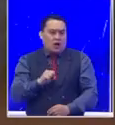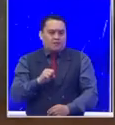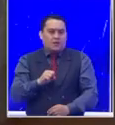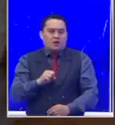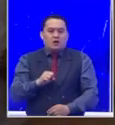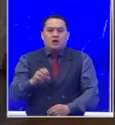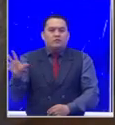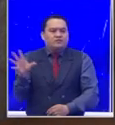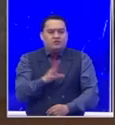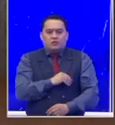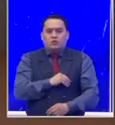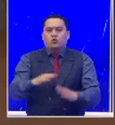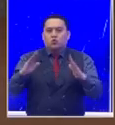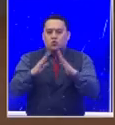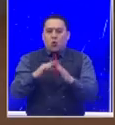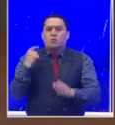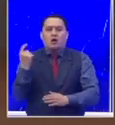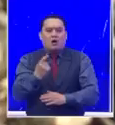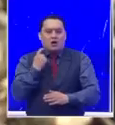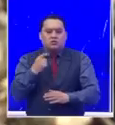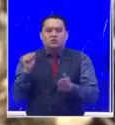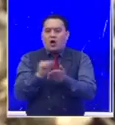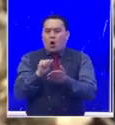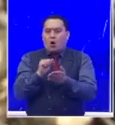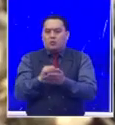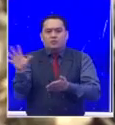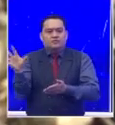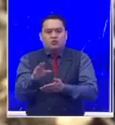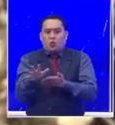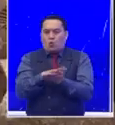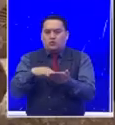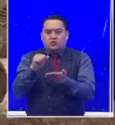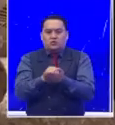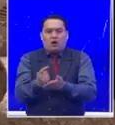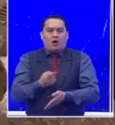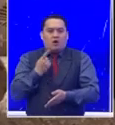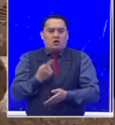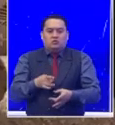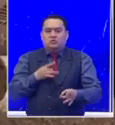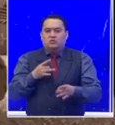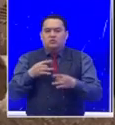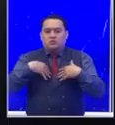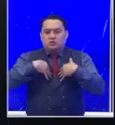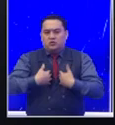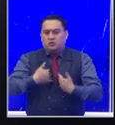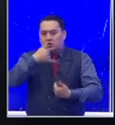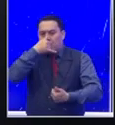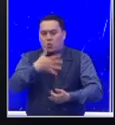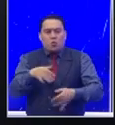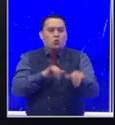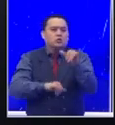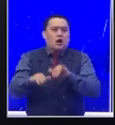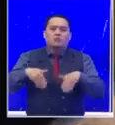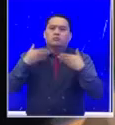она лишилась всего. Дом, хозяйство, документы и прочее. Обездоленная и раздосадованная, она не знала, что делать и куда